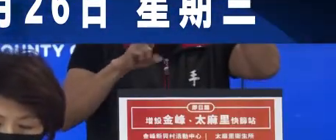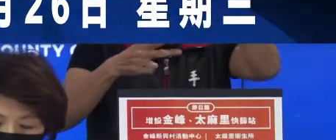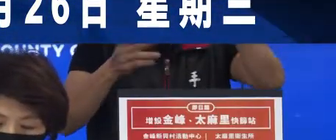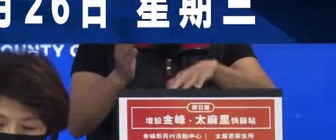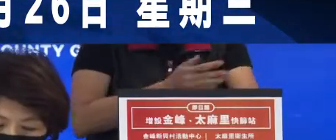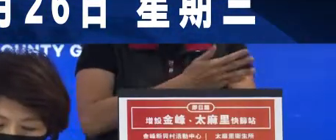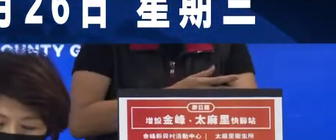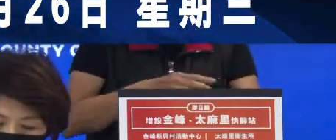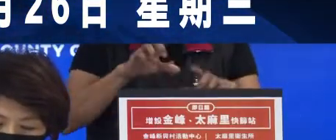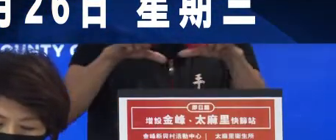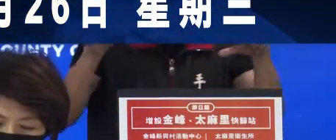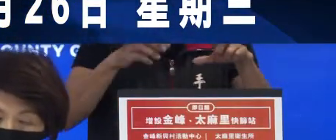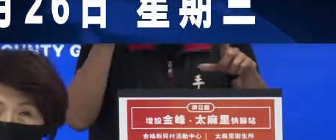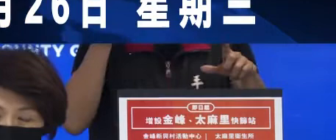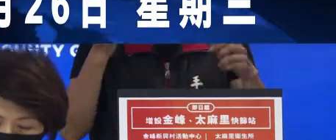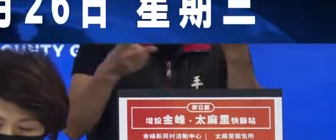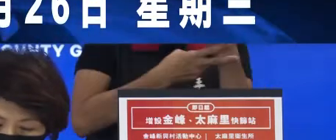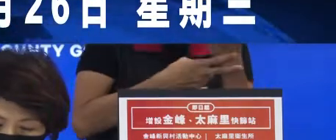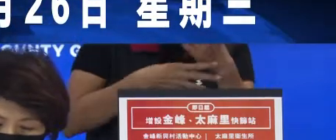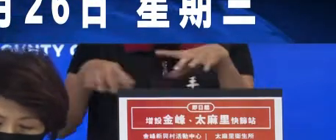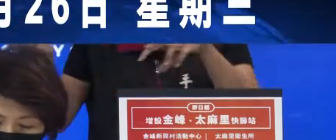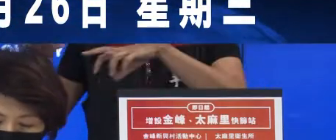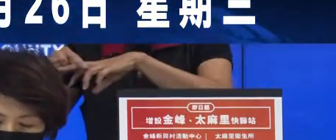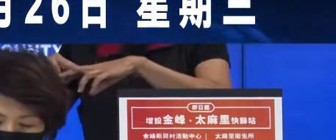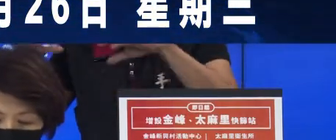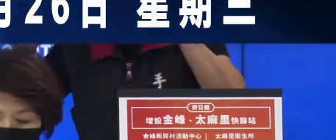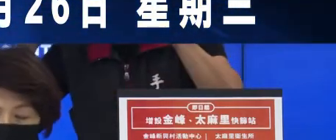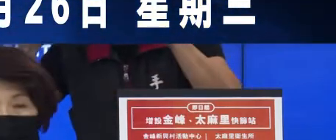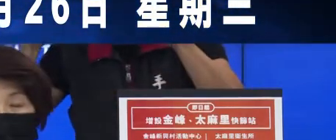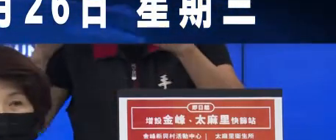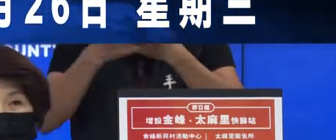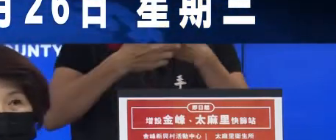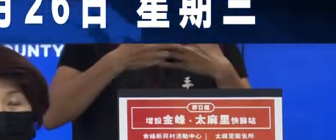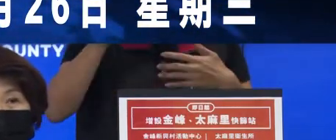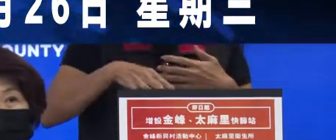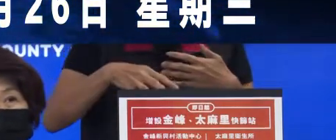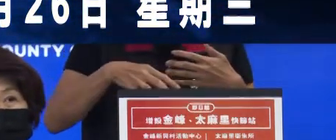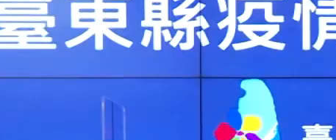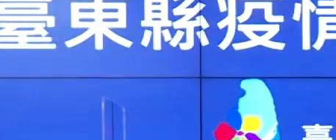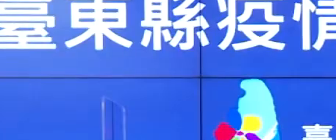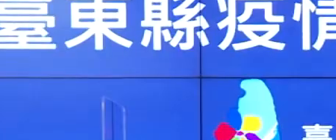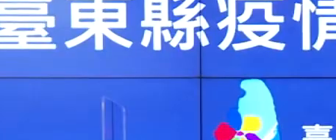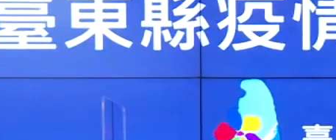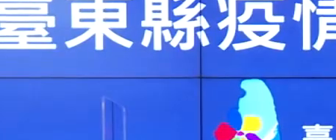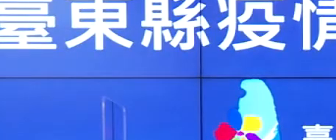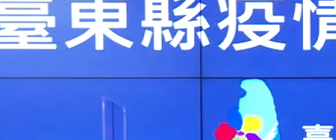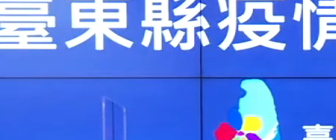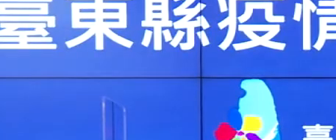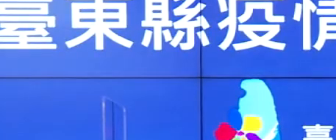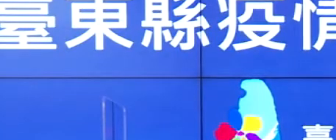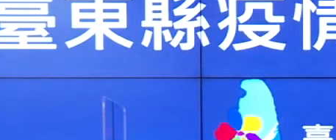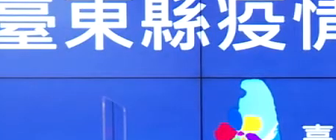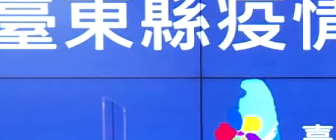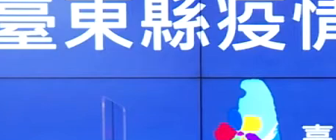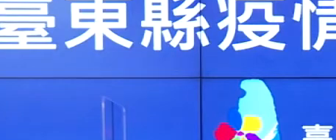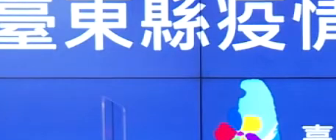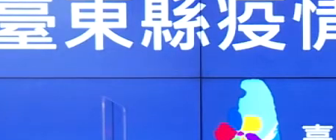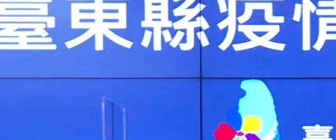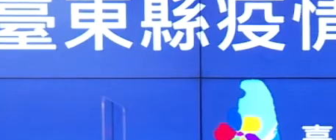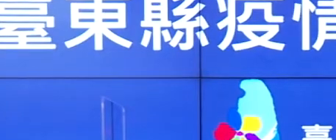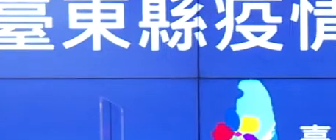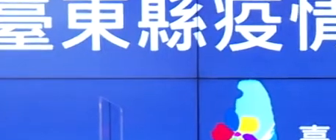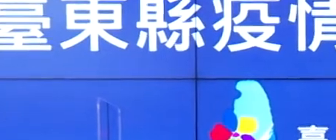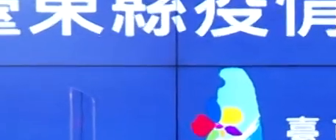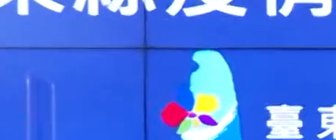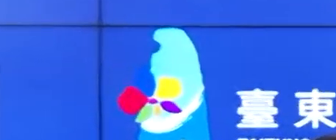快筛地点在金峰新兴村活动中心以及太麻里卫生所。台东今天新增一例确诊者，县长饶